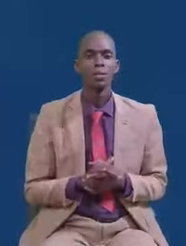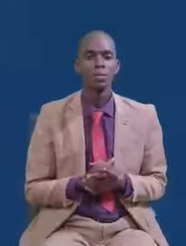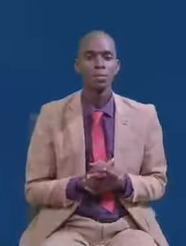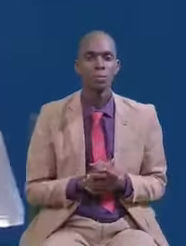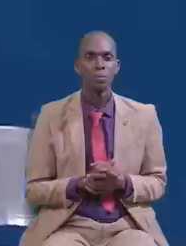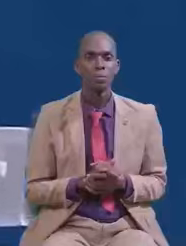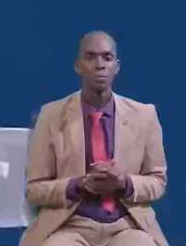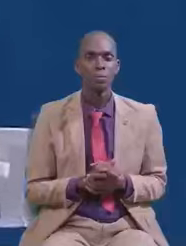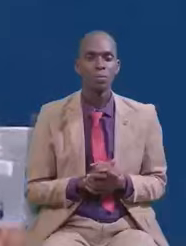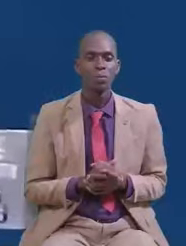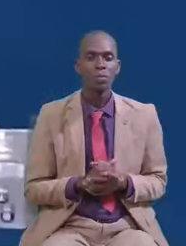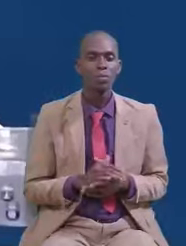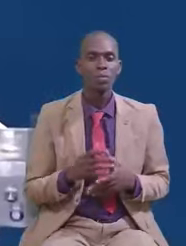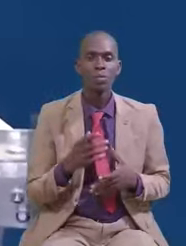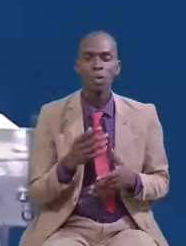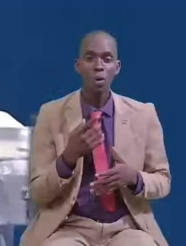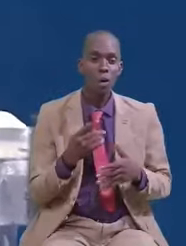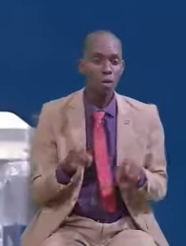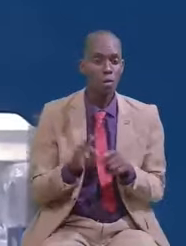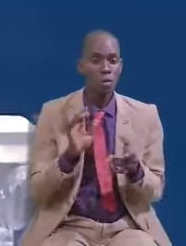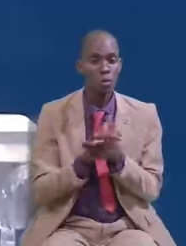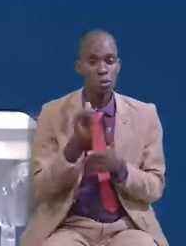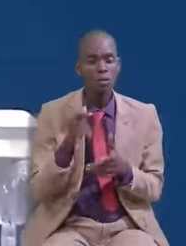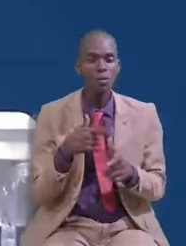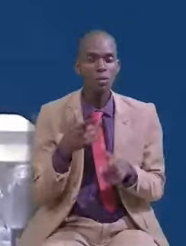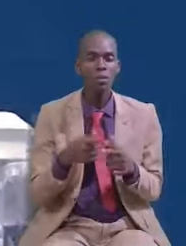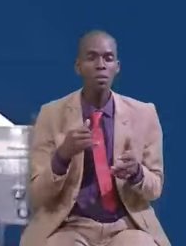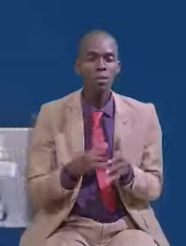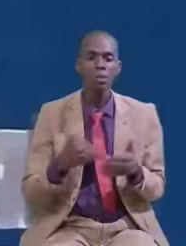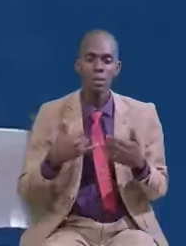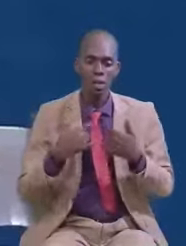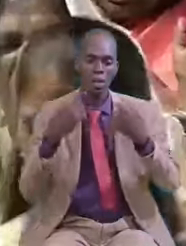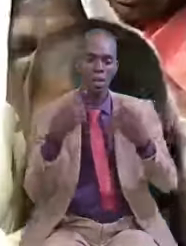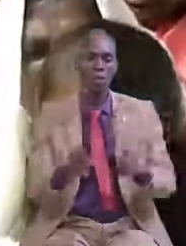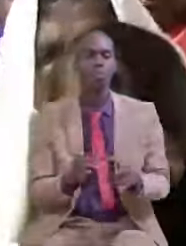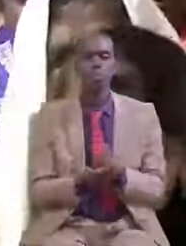Dès que vous croyez, c'est fini. C'est fait.